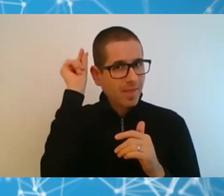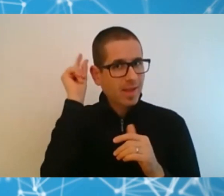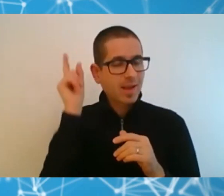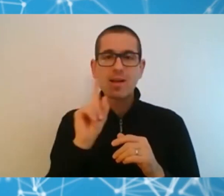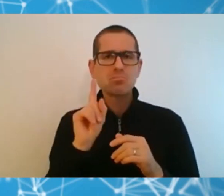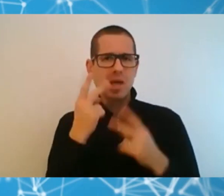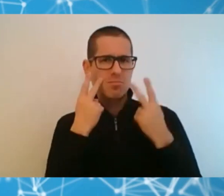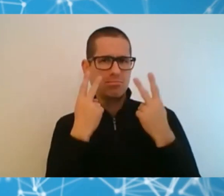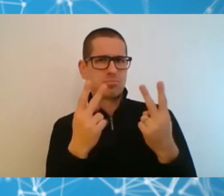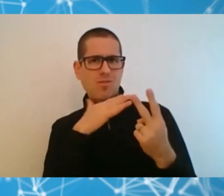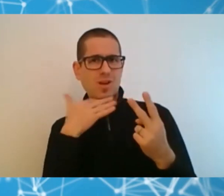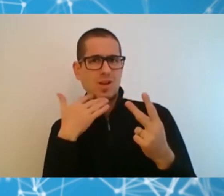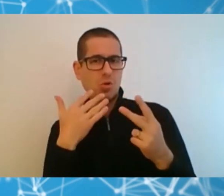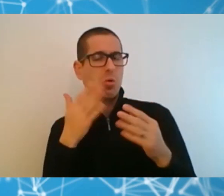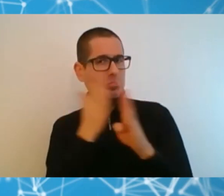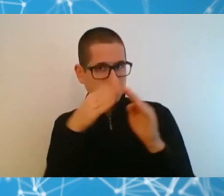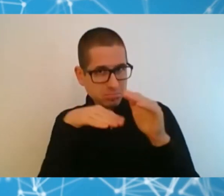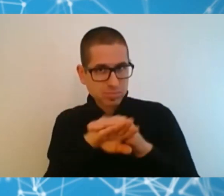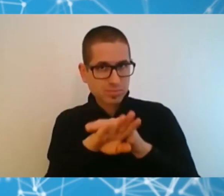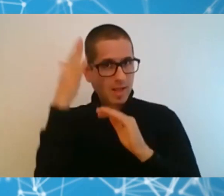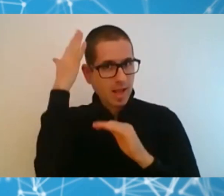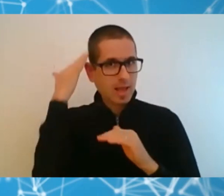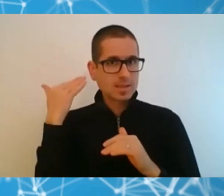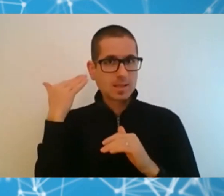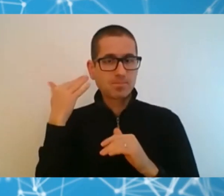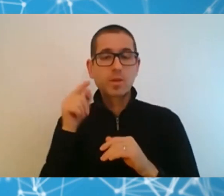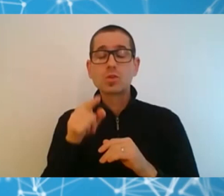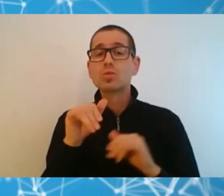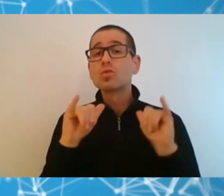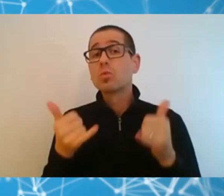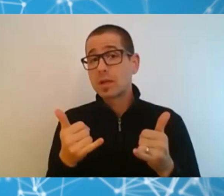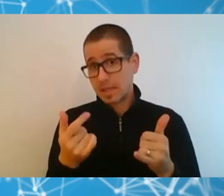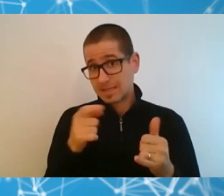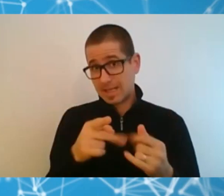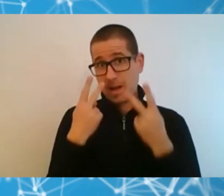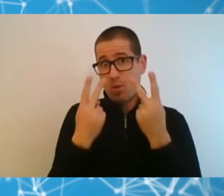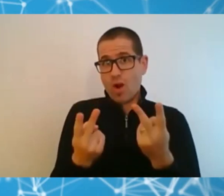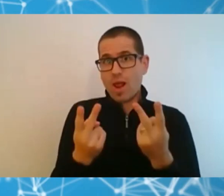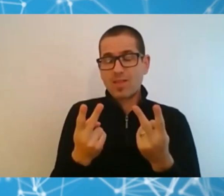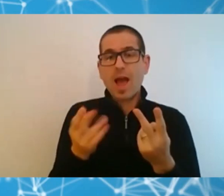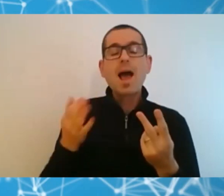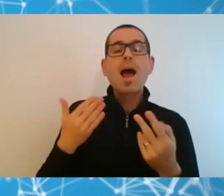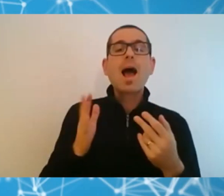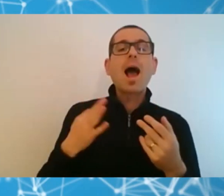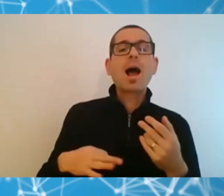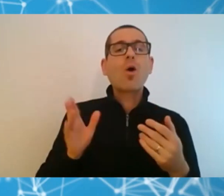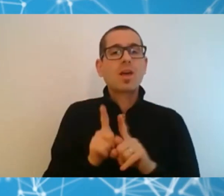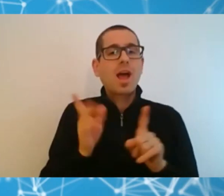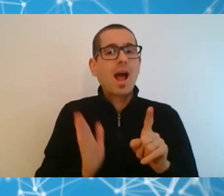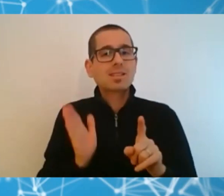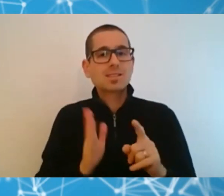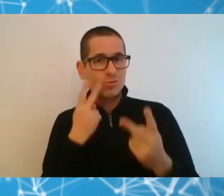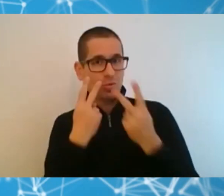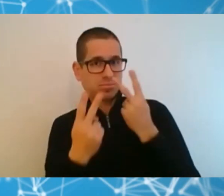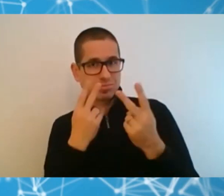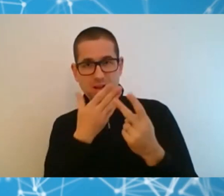dosti od lasišča. Tako da je pravzaprav z tega stališča estetsko zelo lepo sprejemljiv. No in pa